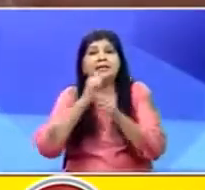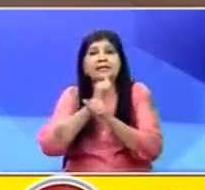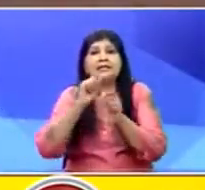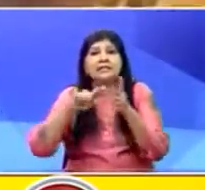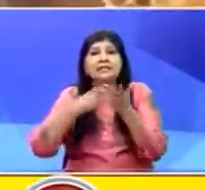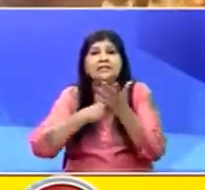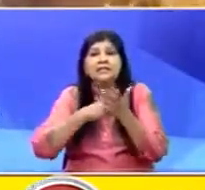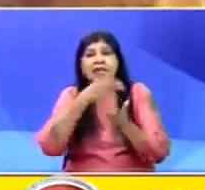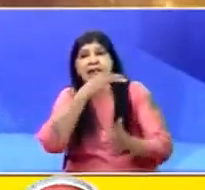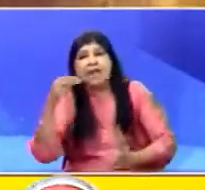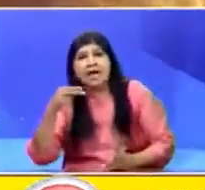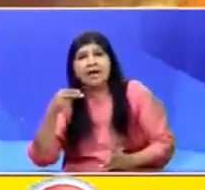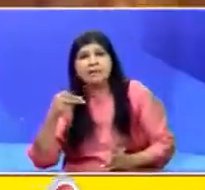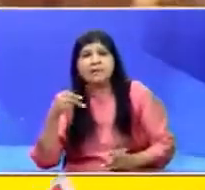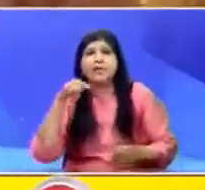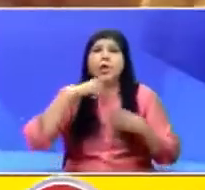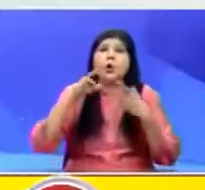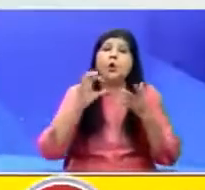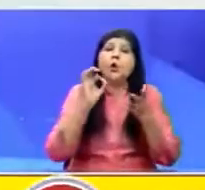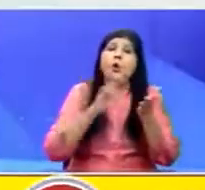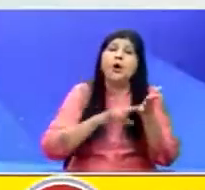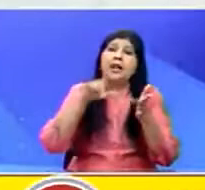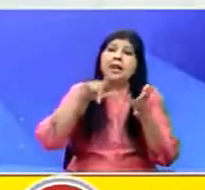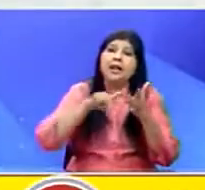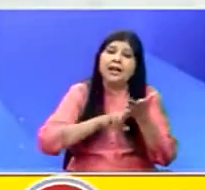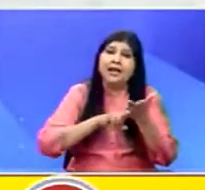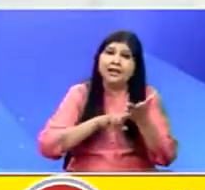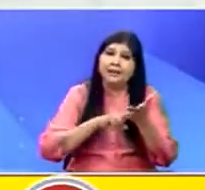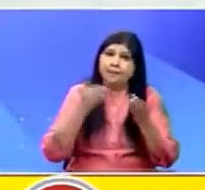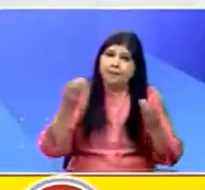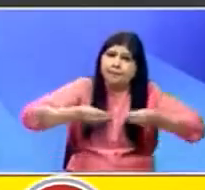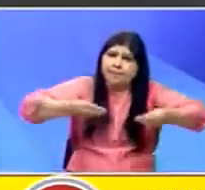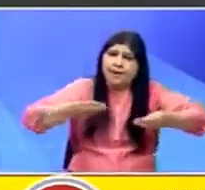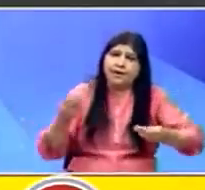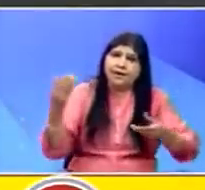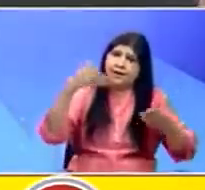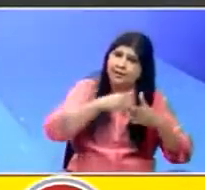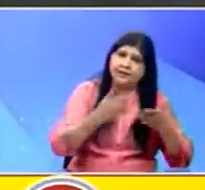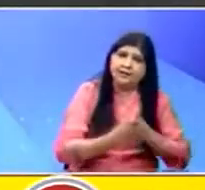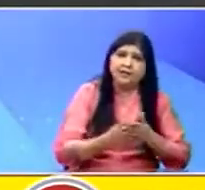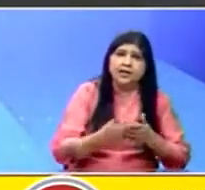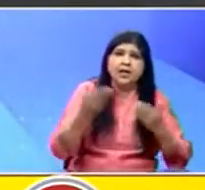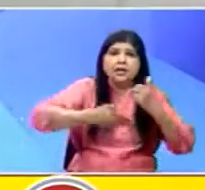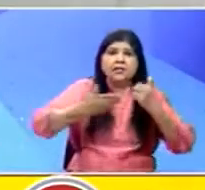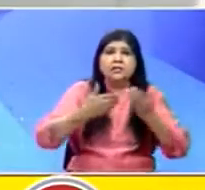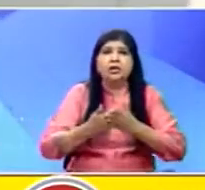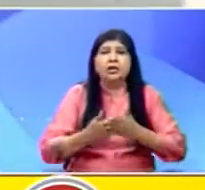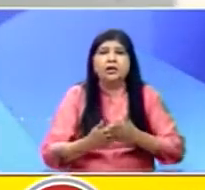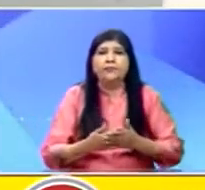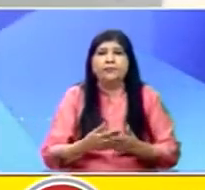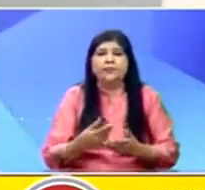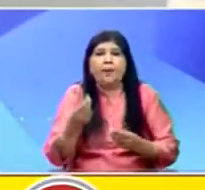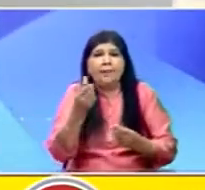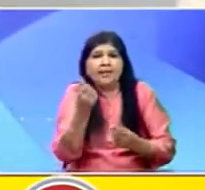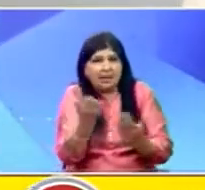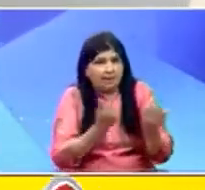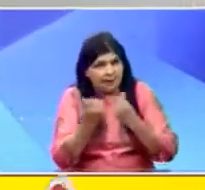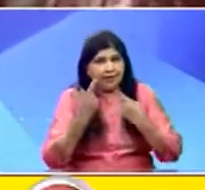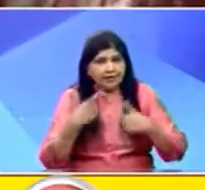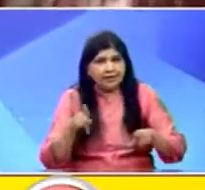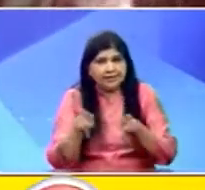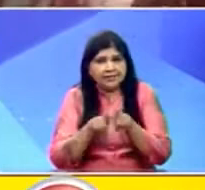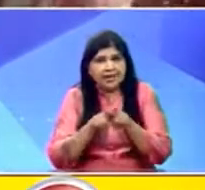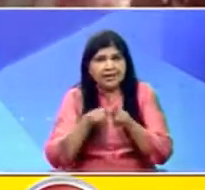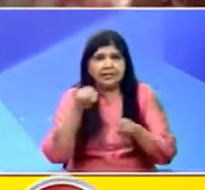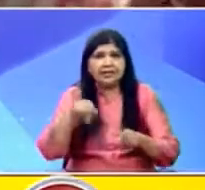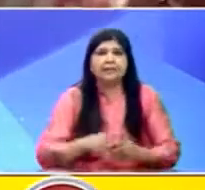करके ऑनलाइन मार्केट में भी उतारा गया है। इससे किसानों को आय का नया स्रोत तो मिला ही है,